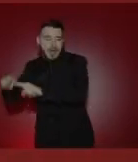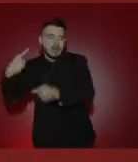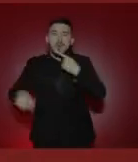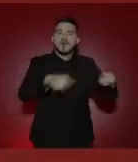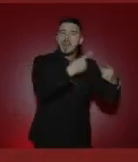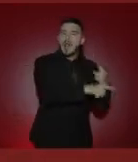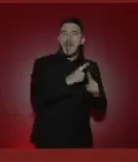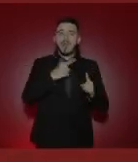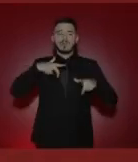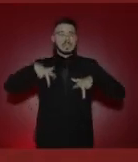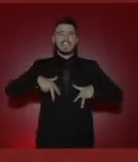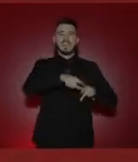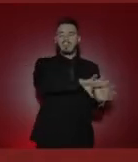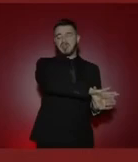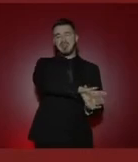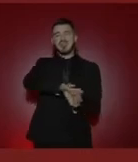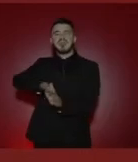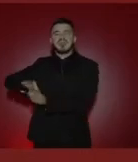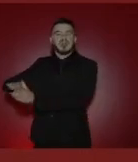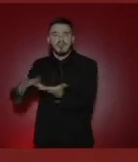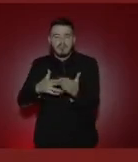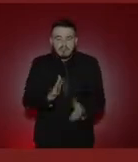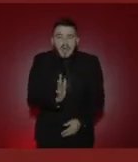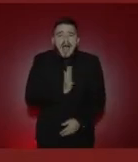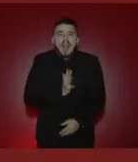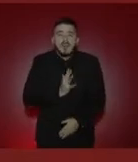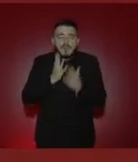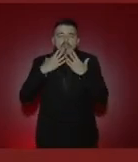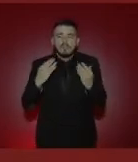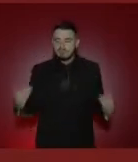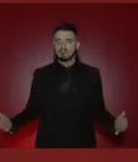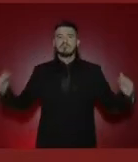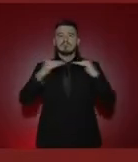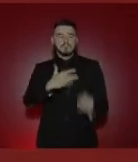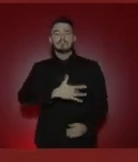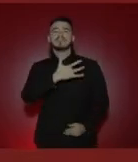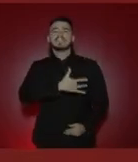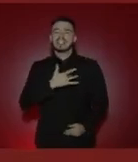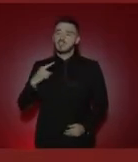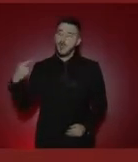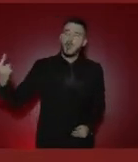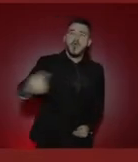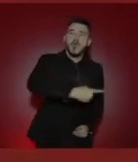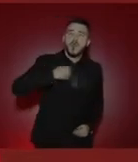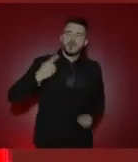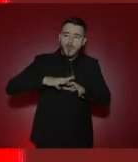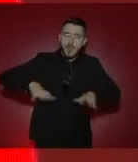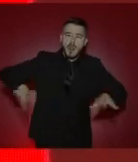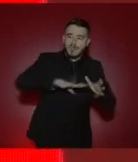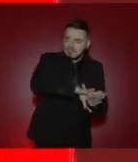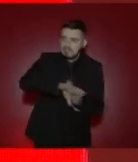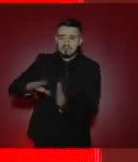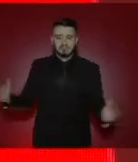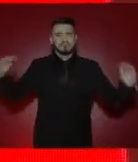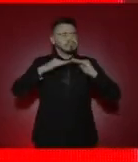να κάνει, σε ένα καθαρά ανθρώπινο επίπεδο, τις ψυχές όλων, τον καθένα μας ξεχωριστά, σαν ίσους μεταξύ